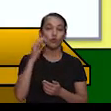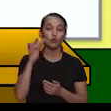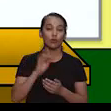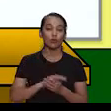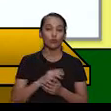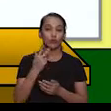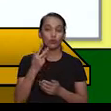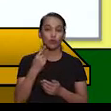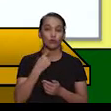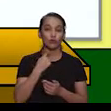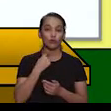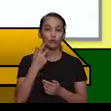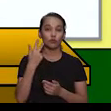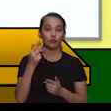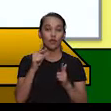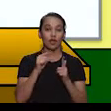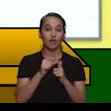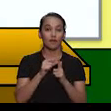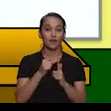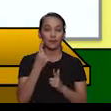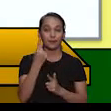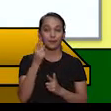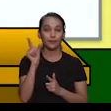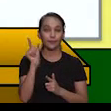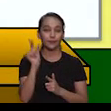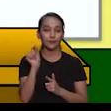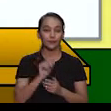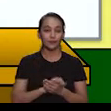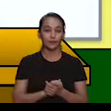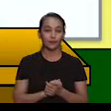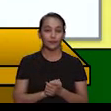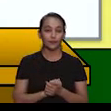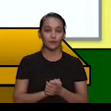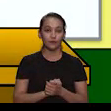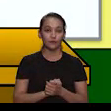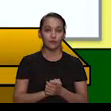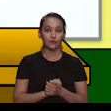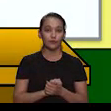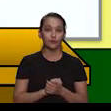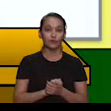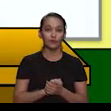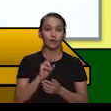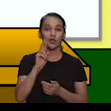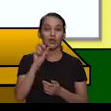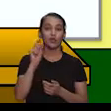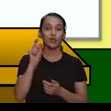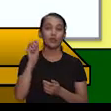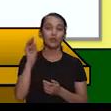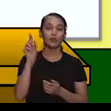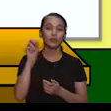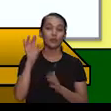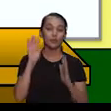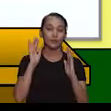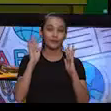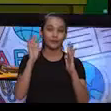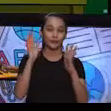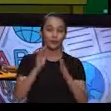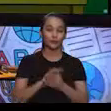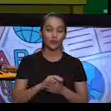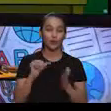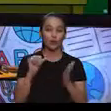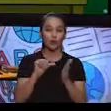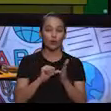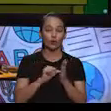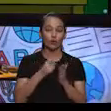birikmasi. Daraxtzor 6 tovush va 6 harfdan iborat. Siz ham